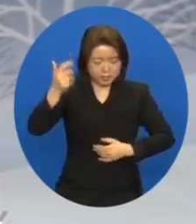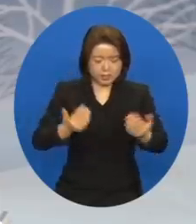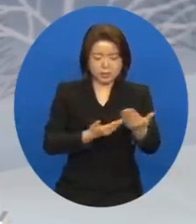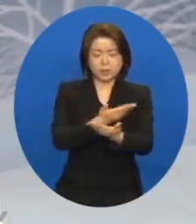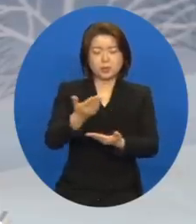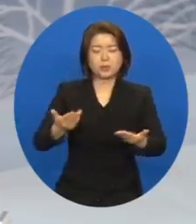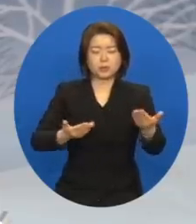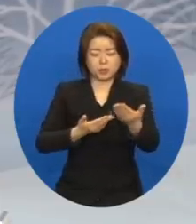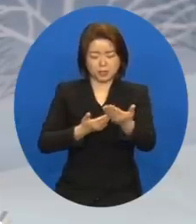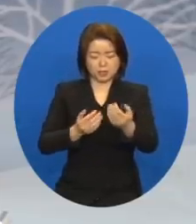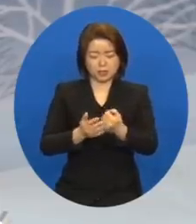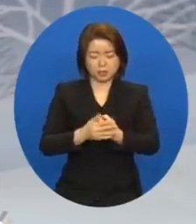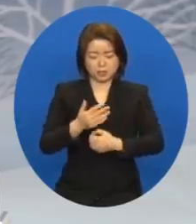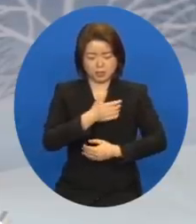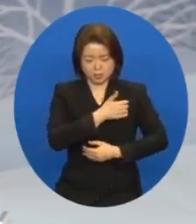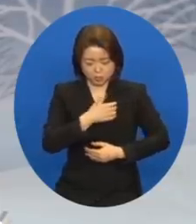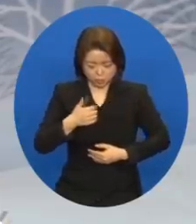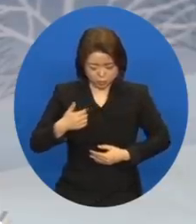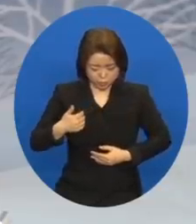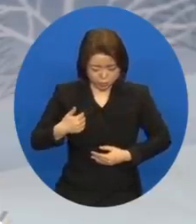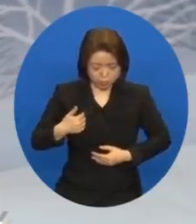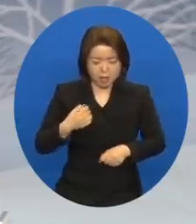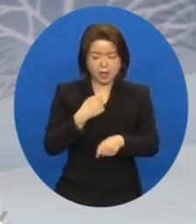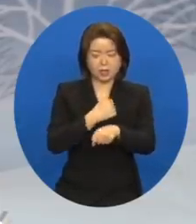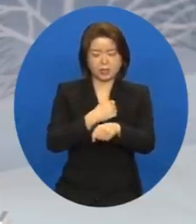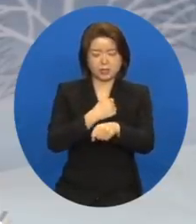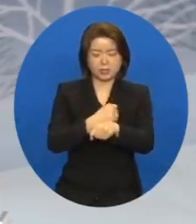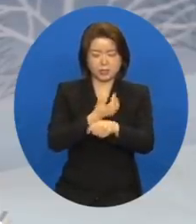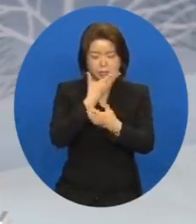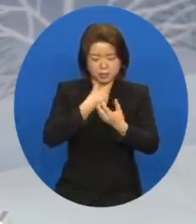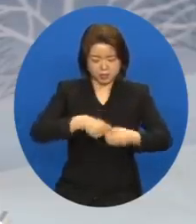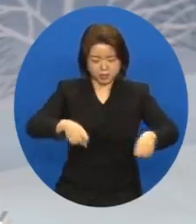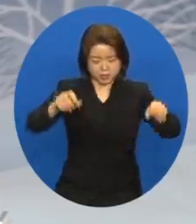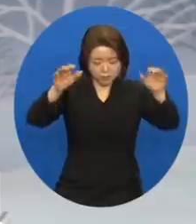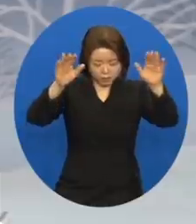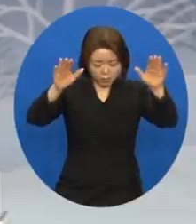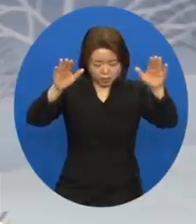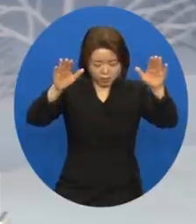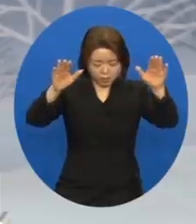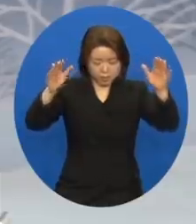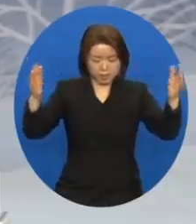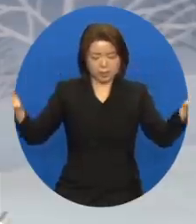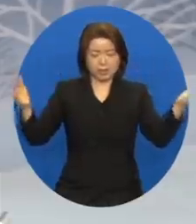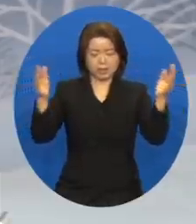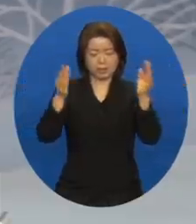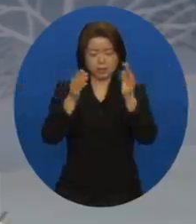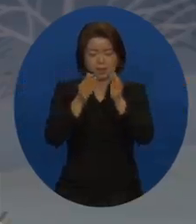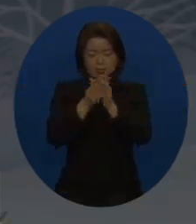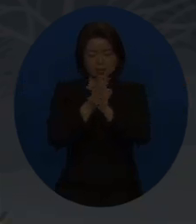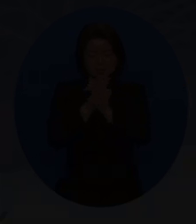교통하심이 충만하시기를 축원하옵나이다. 아멘.